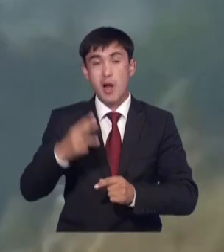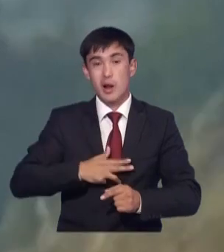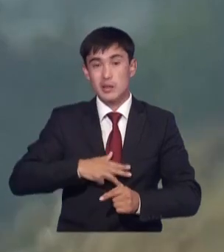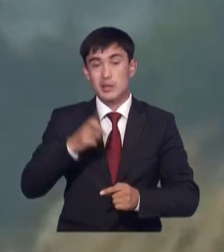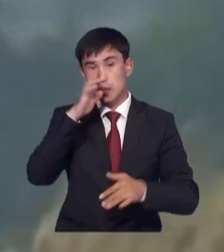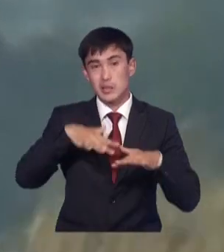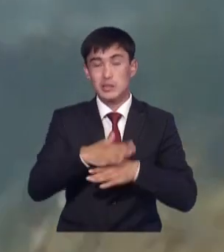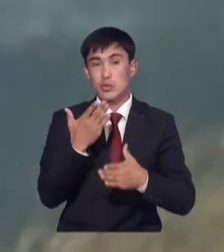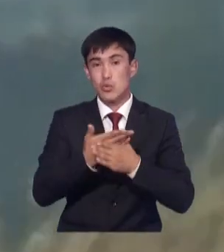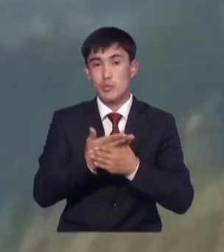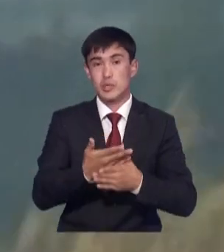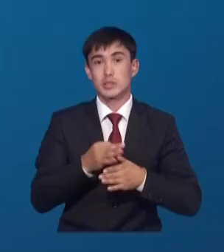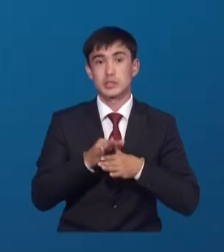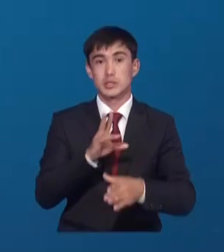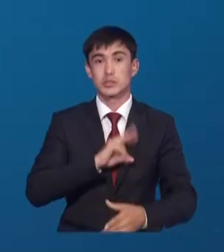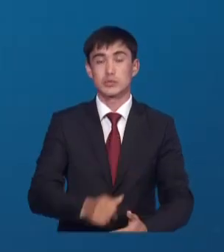елден көмек жетпек.